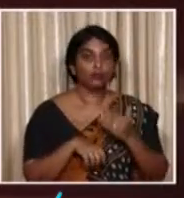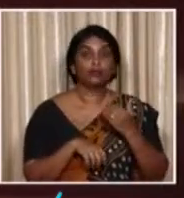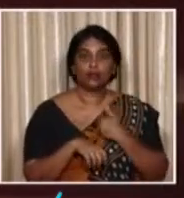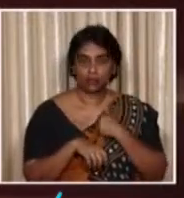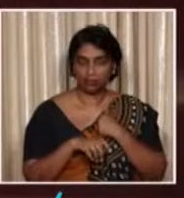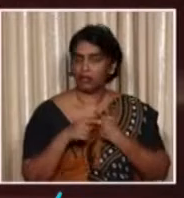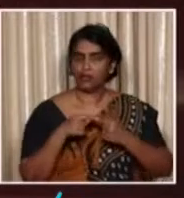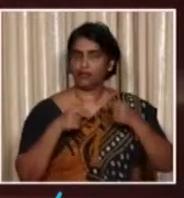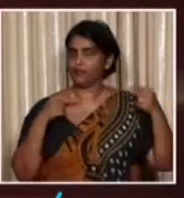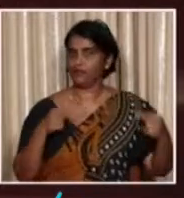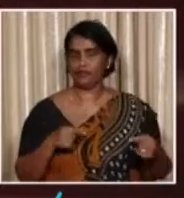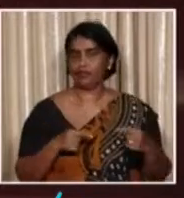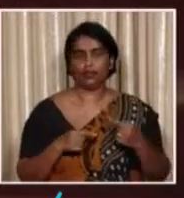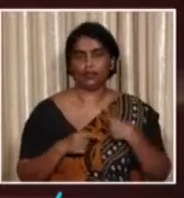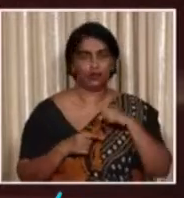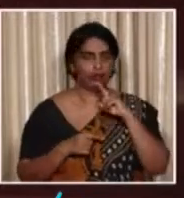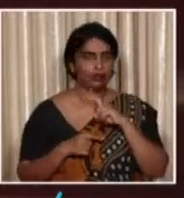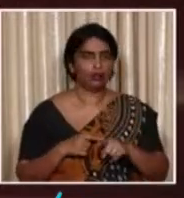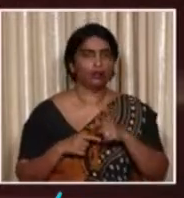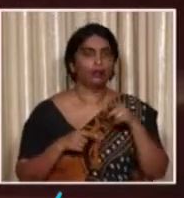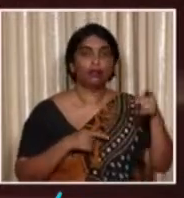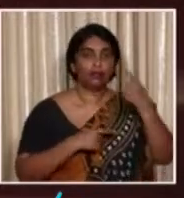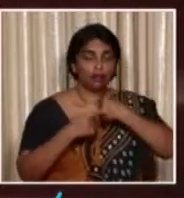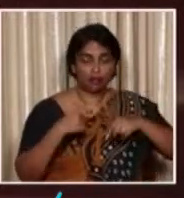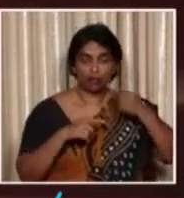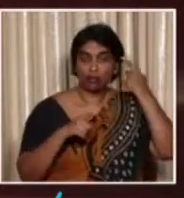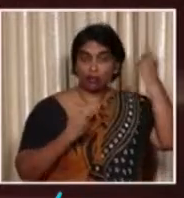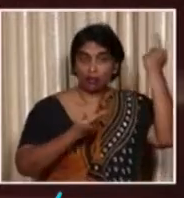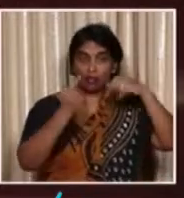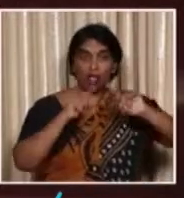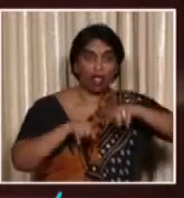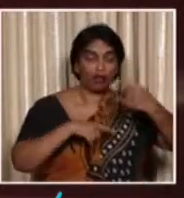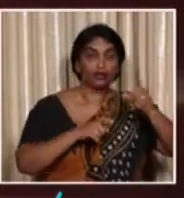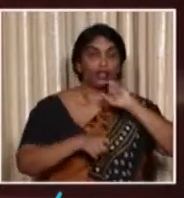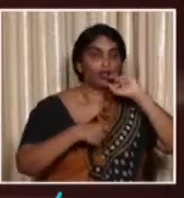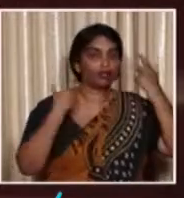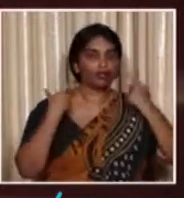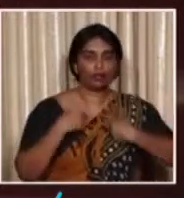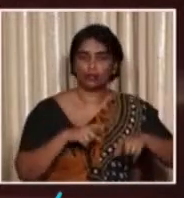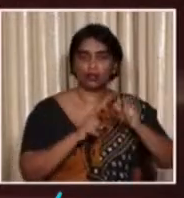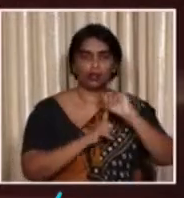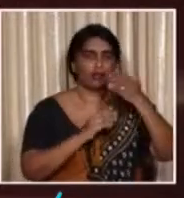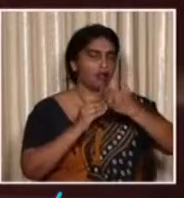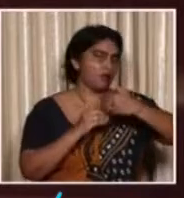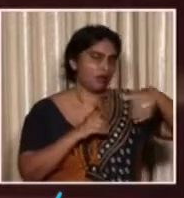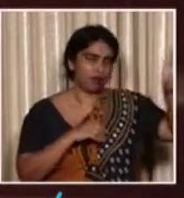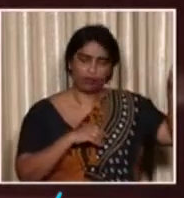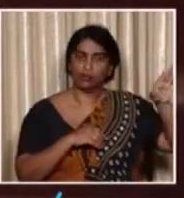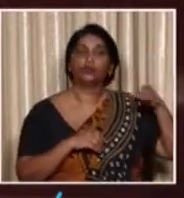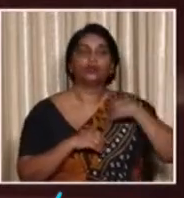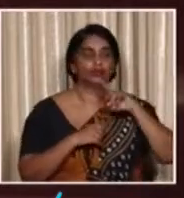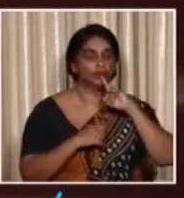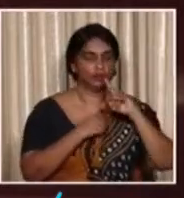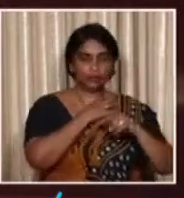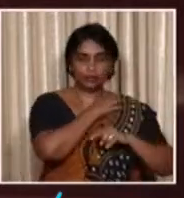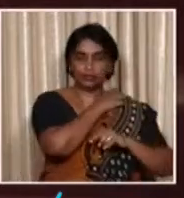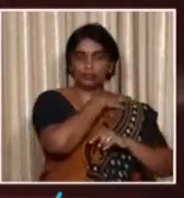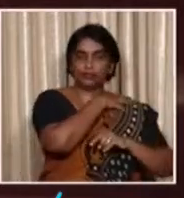මා ඊට විරෝධයපා විත්ති පාර්ශ්වය වෙනුවෙන් පැමිණ සිටින නීතිඥවරුන් සභාවෙන් ඉවත් කරන ලෙස ඉල්ලා